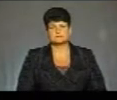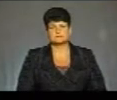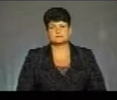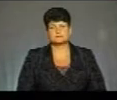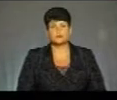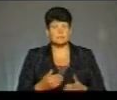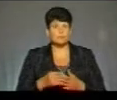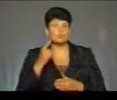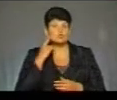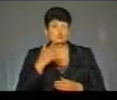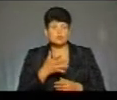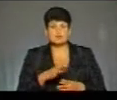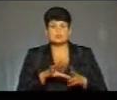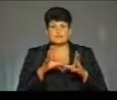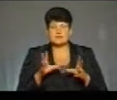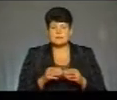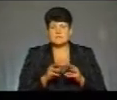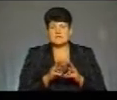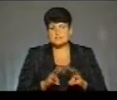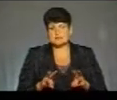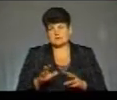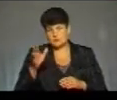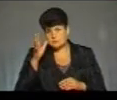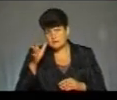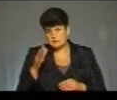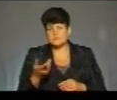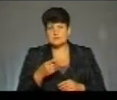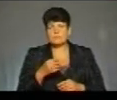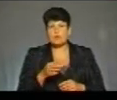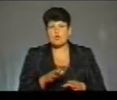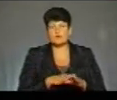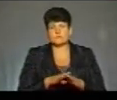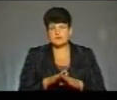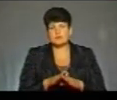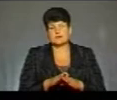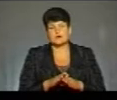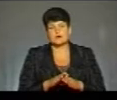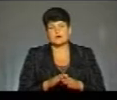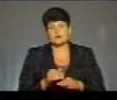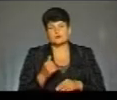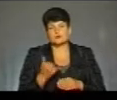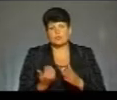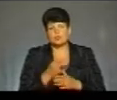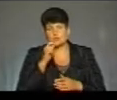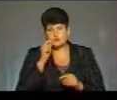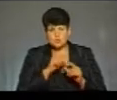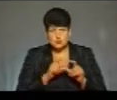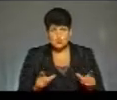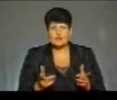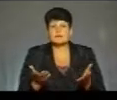Отже, ми почули в загальному, що сказала міністерка освіти і науки про реалізацію концепції нової української школи, зокрема,